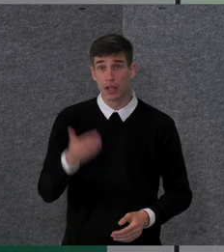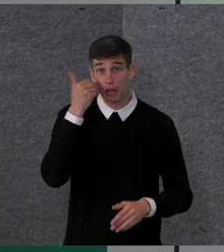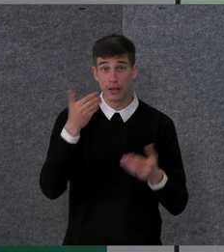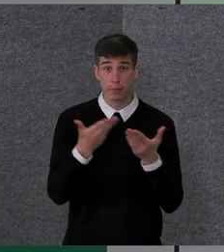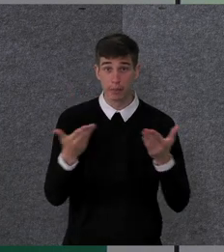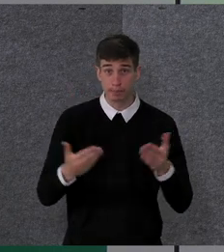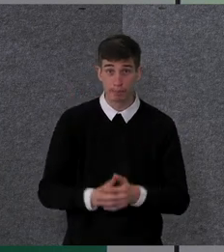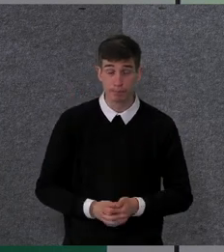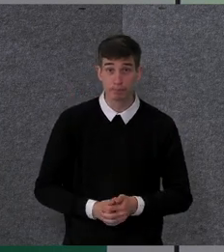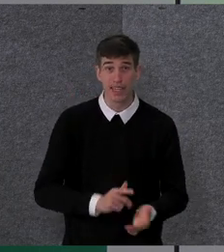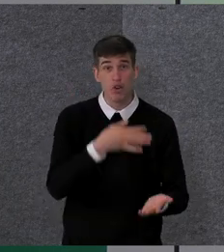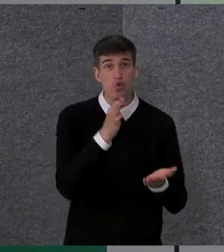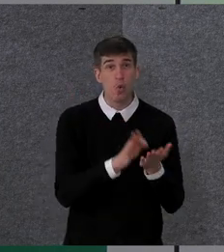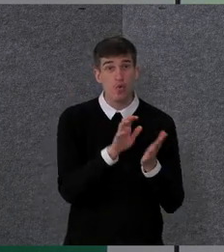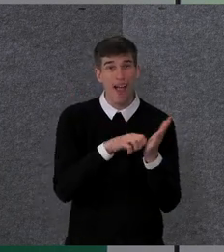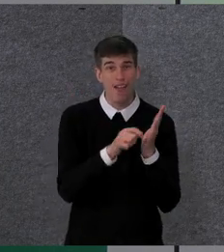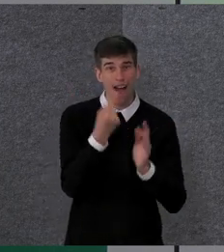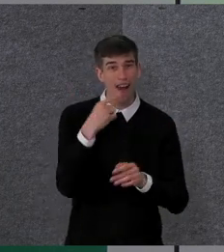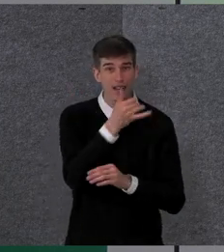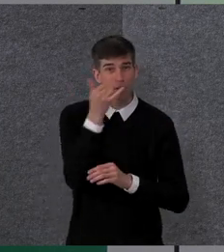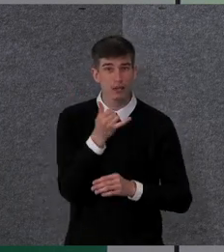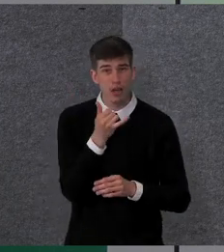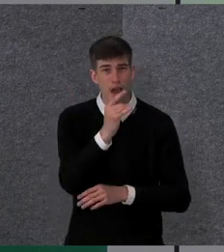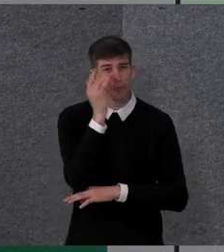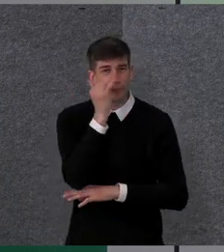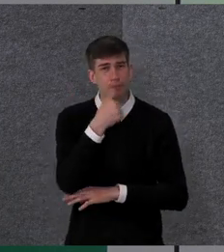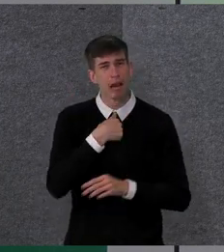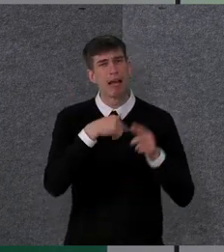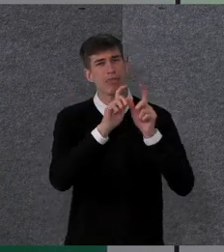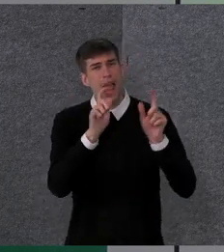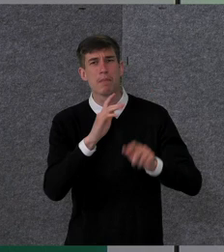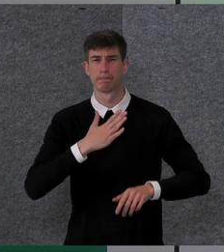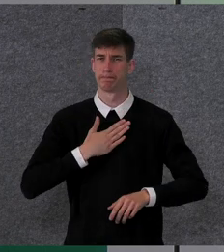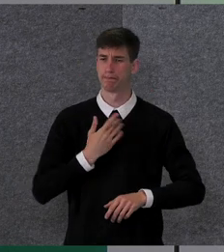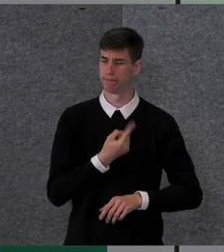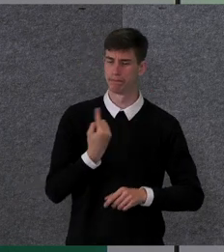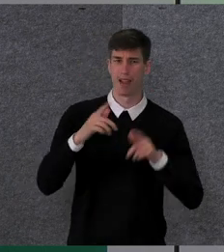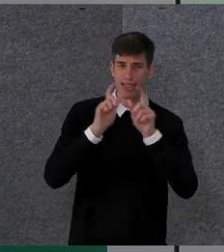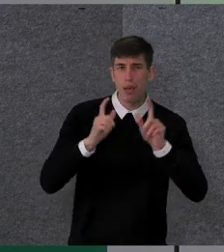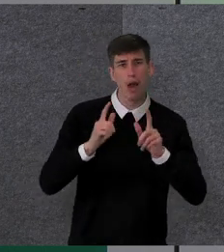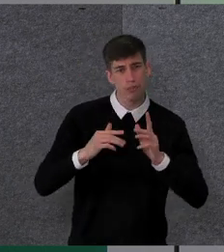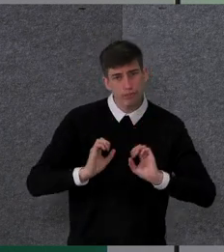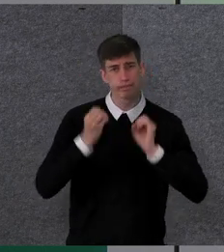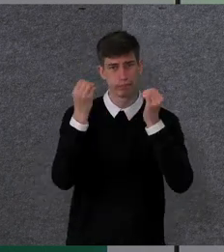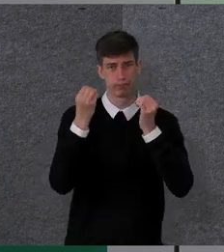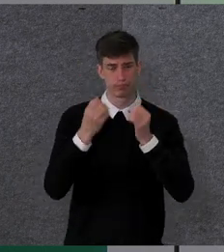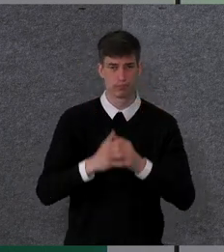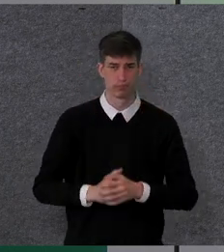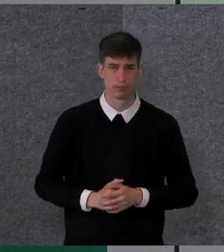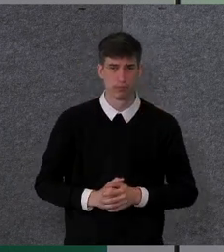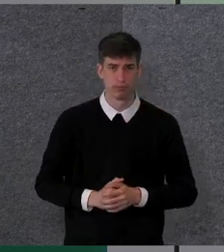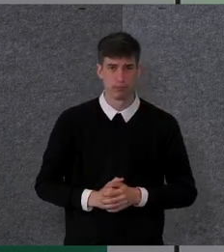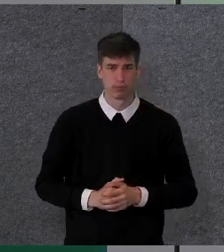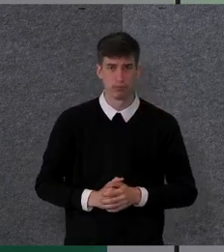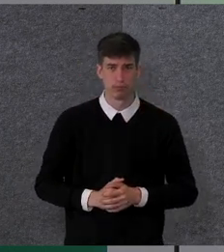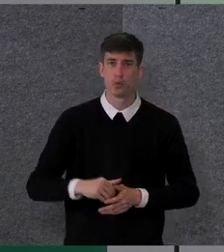die Kommunalwahl im letzten Jahr hat mich motiviert, für meine Themen, für unsere Themen noch aktiver zu werden. Lasst uns noch